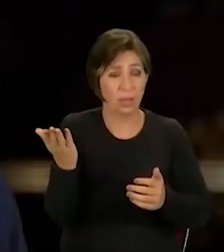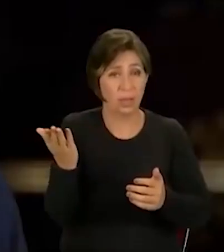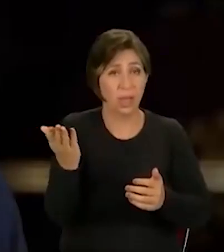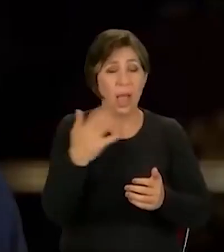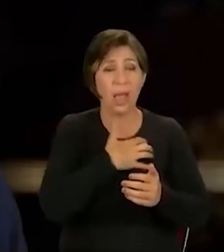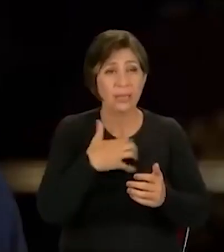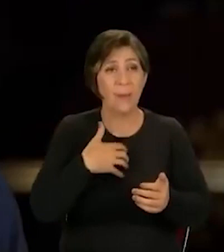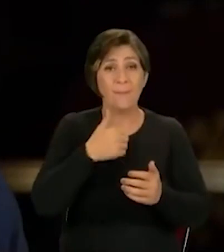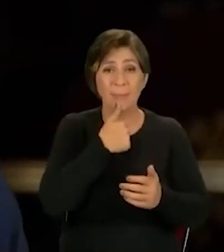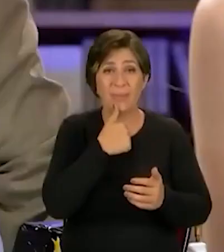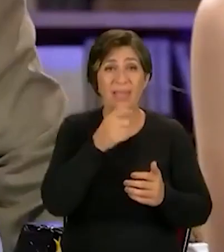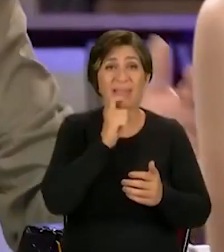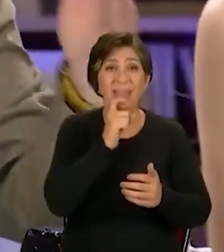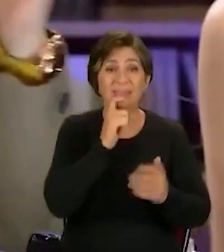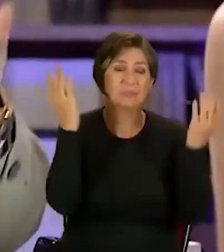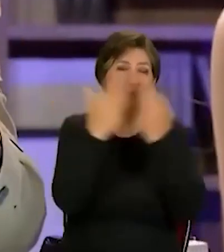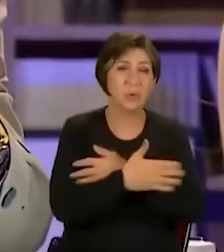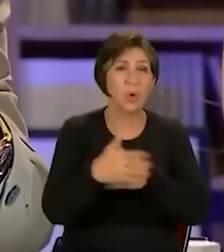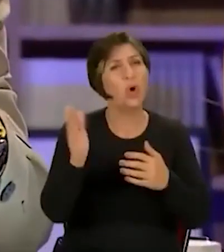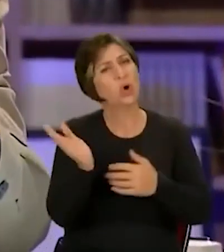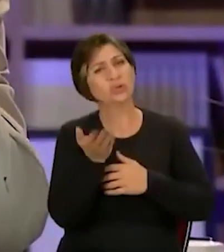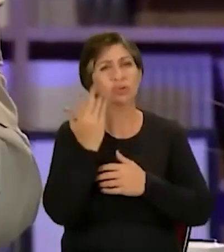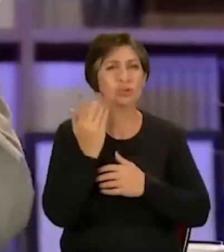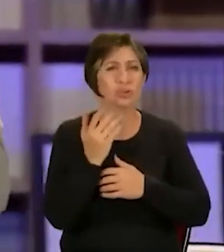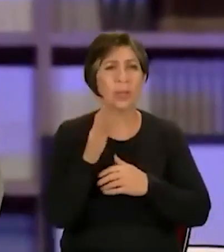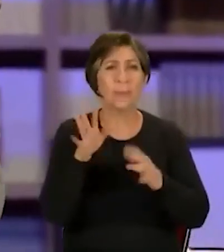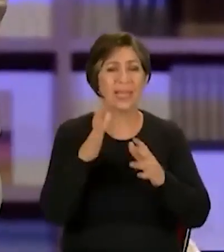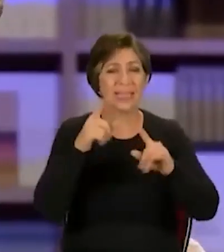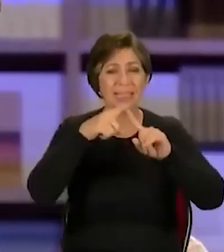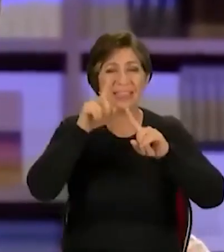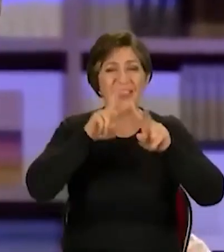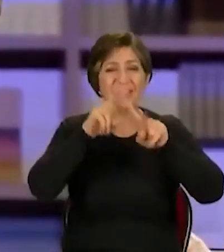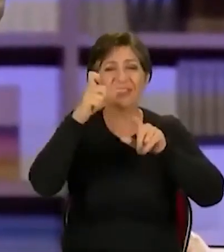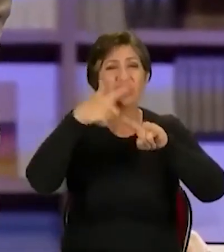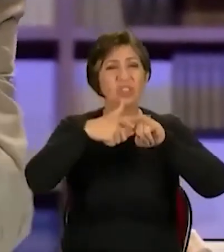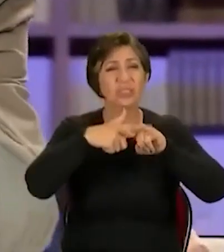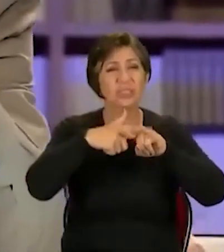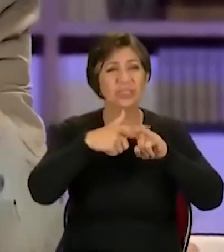çocuklara anne babaları yanlışlıkla olsun belki Twitch üzerinden çok para